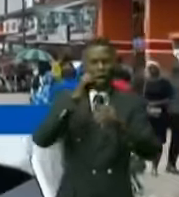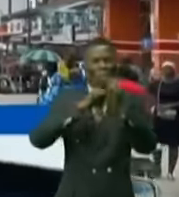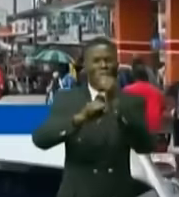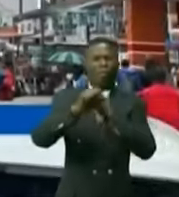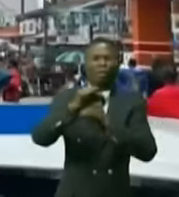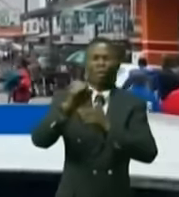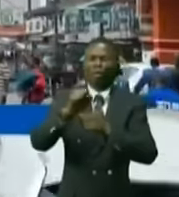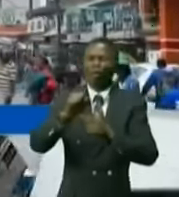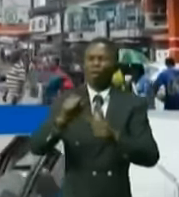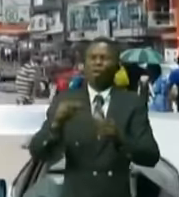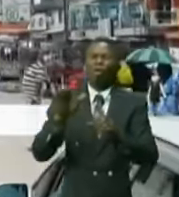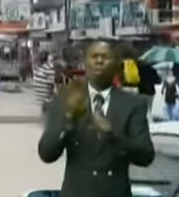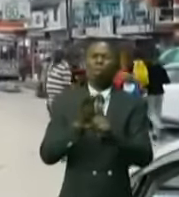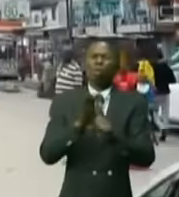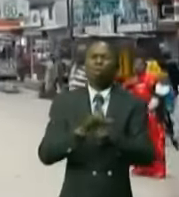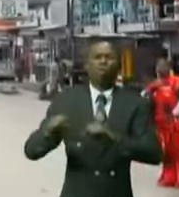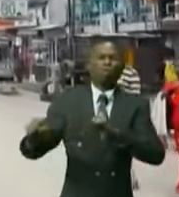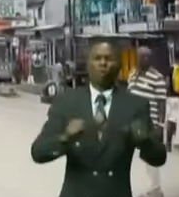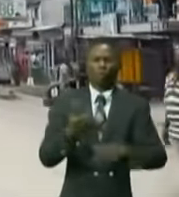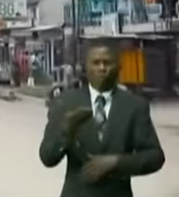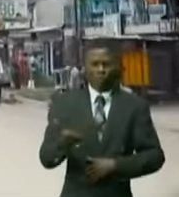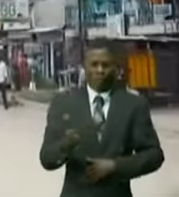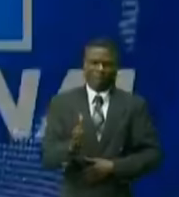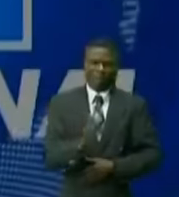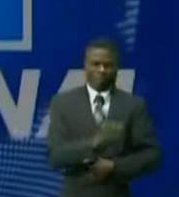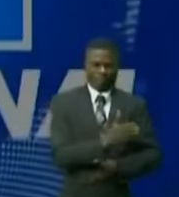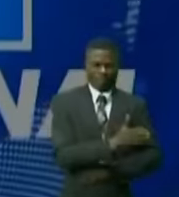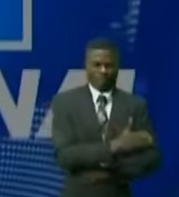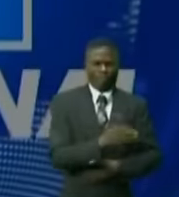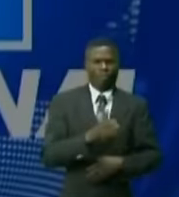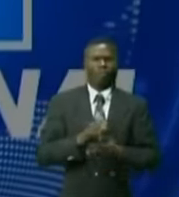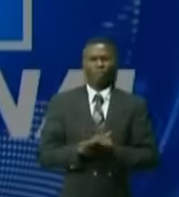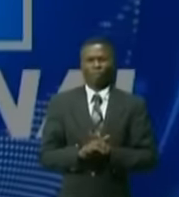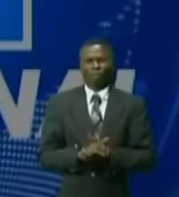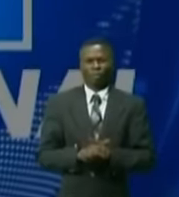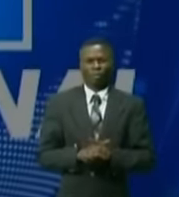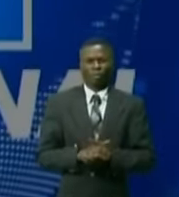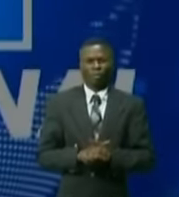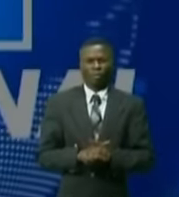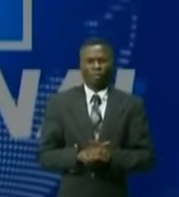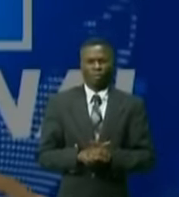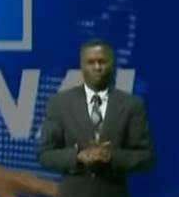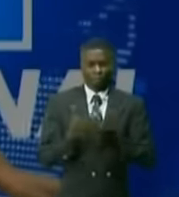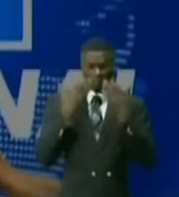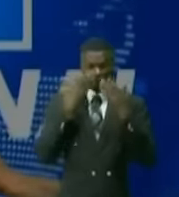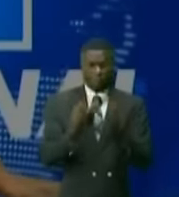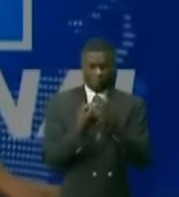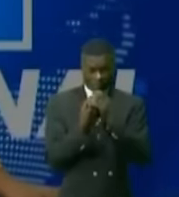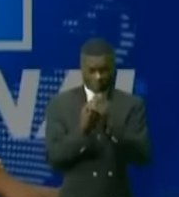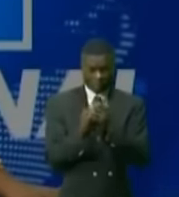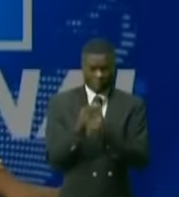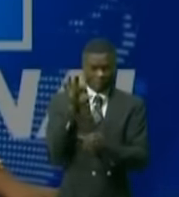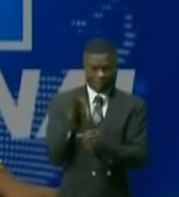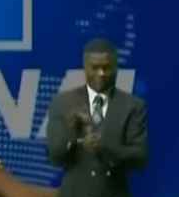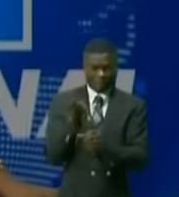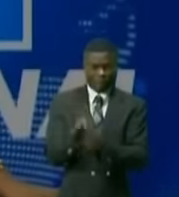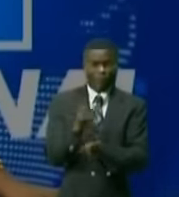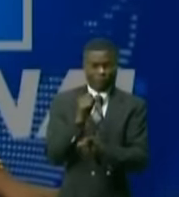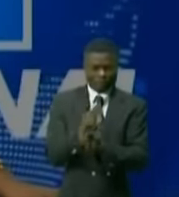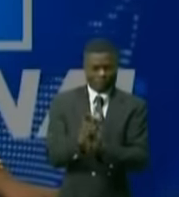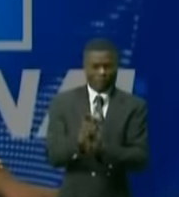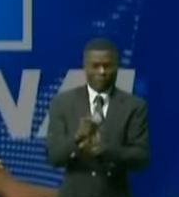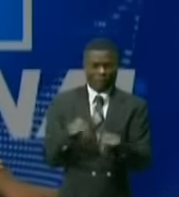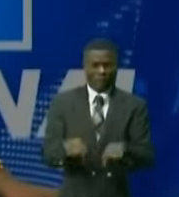électorale mouvementée. Voilà, à quelques heures de la tenue effective